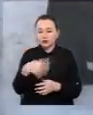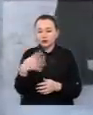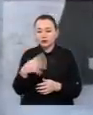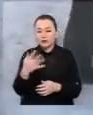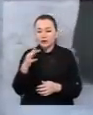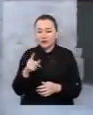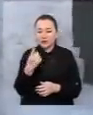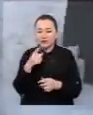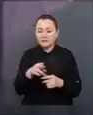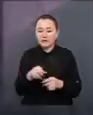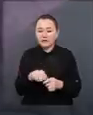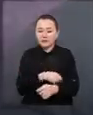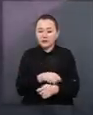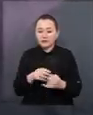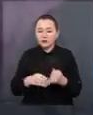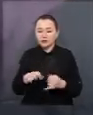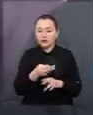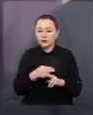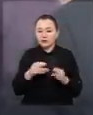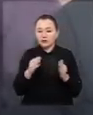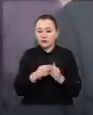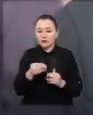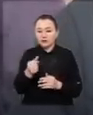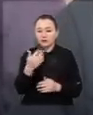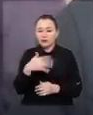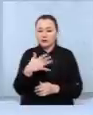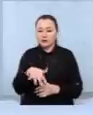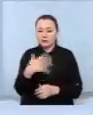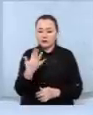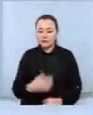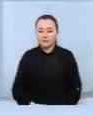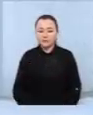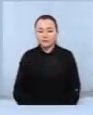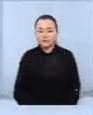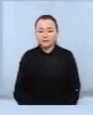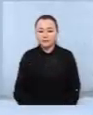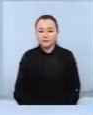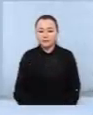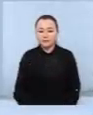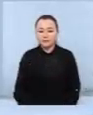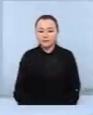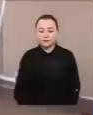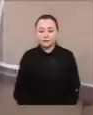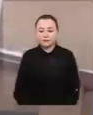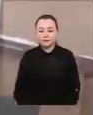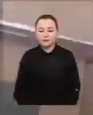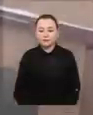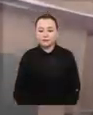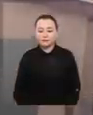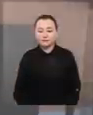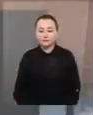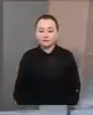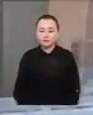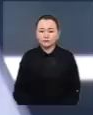40-45 тенге за квадратный метр площади, в этих домах начисляют по 55. Людмила Батюшкина, Ирина Нинашева, Информбюро,